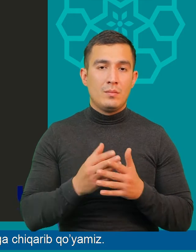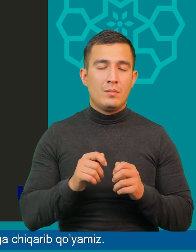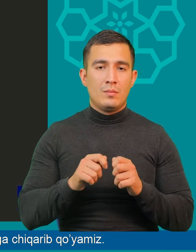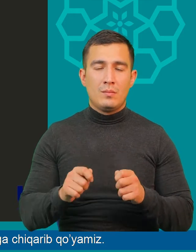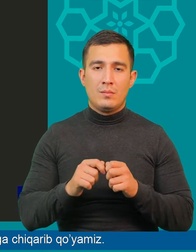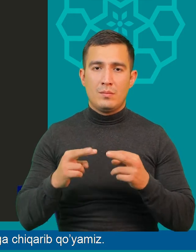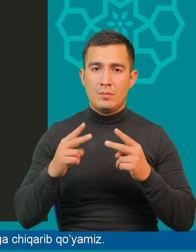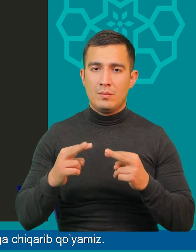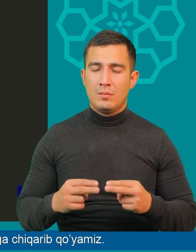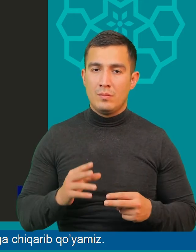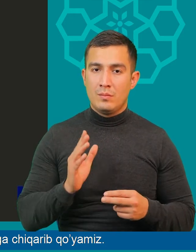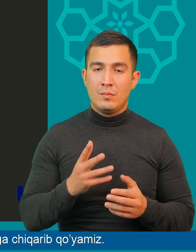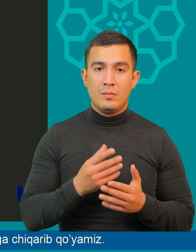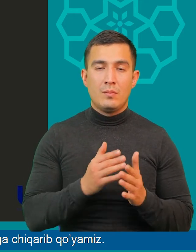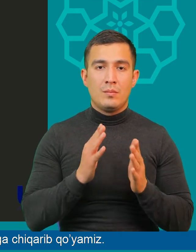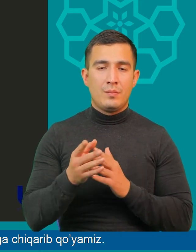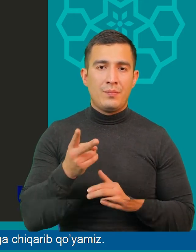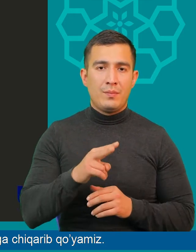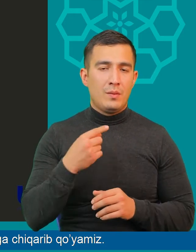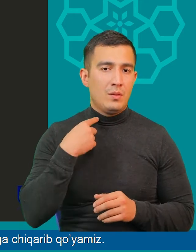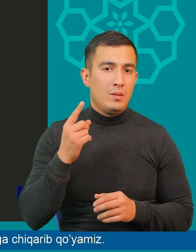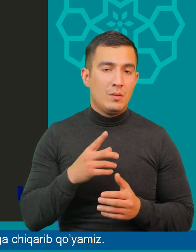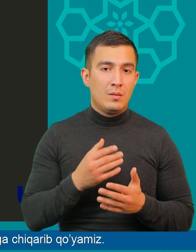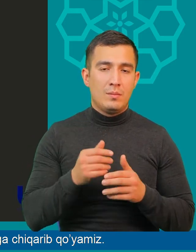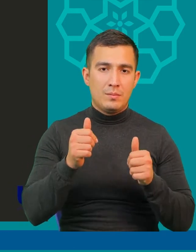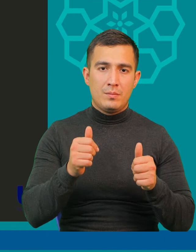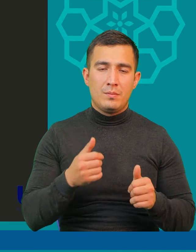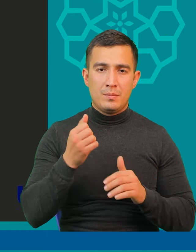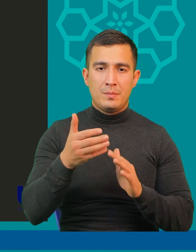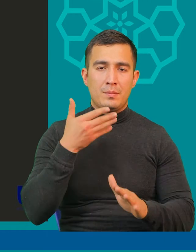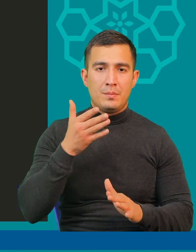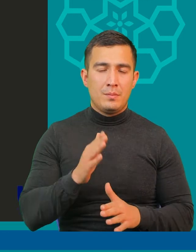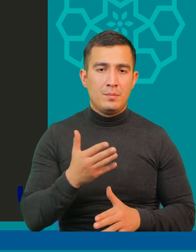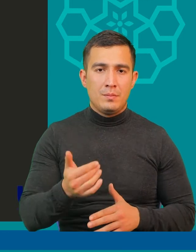uni ko'paytirib taqlaymiz va ikkala sonni ham ekranga chiqarib qo'yamiz.